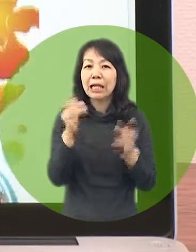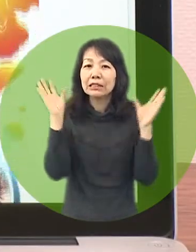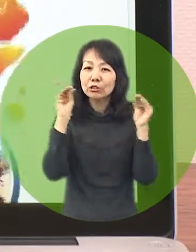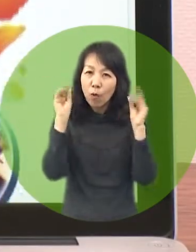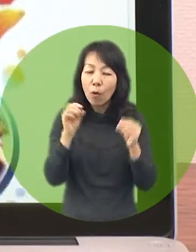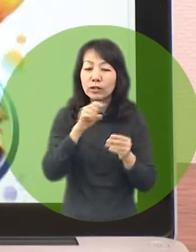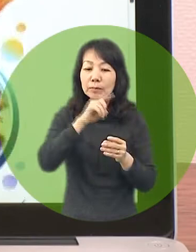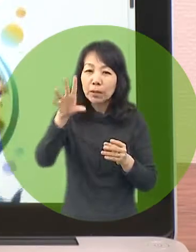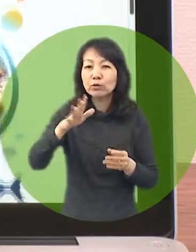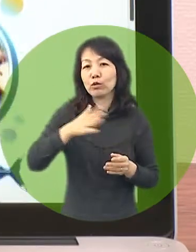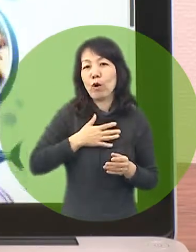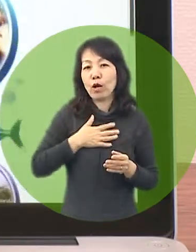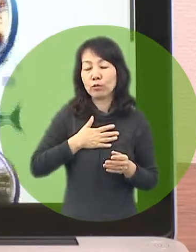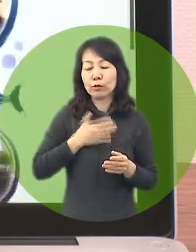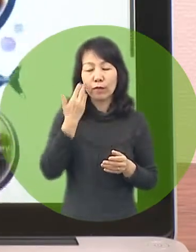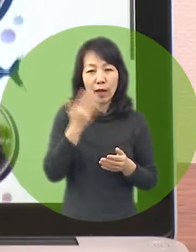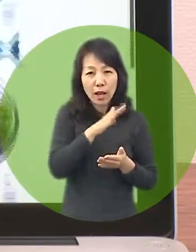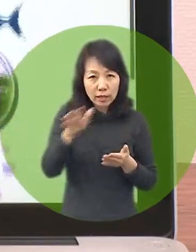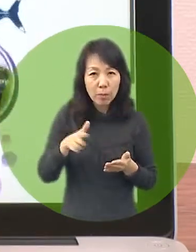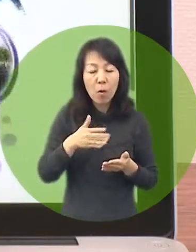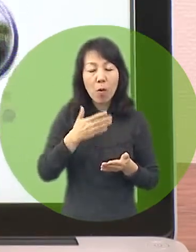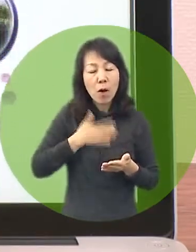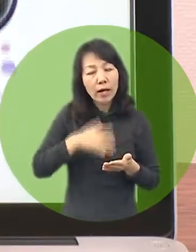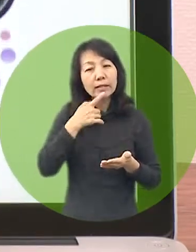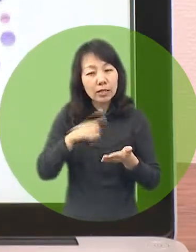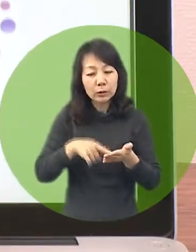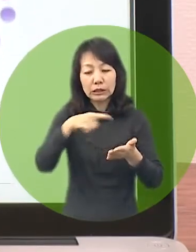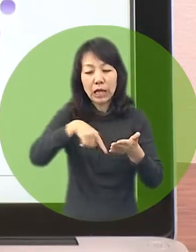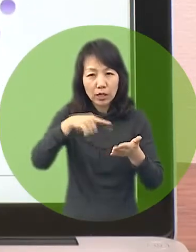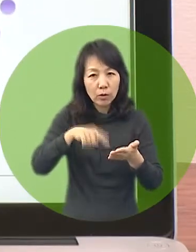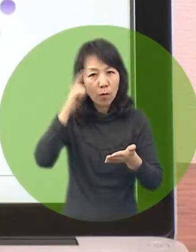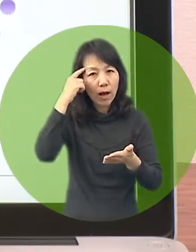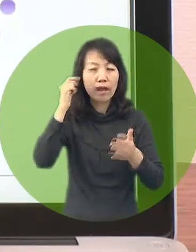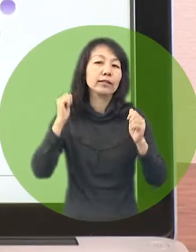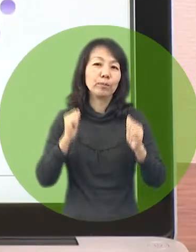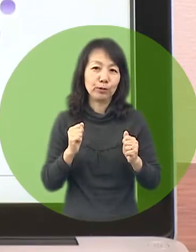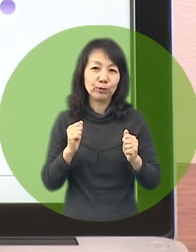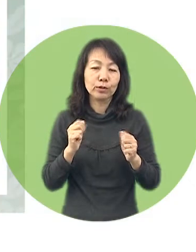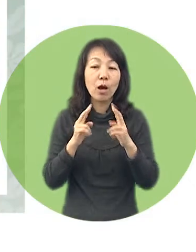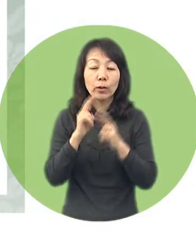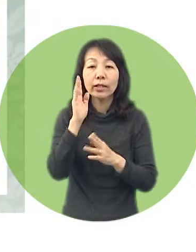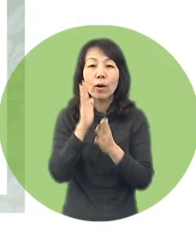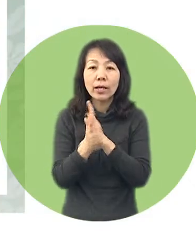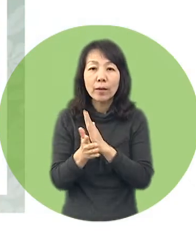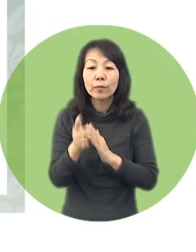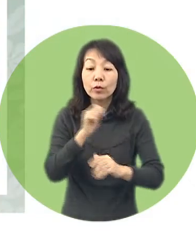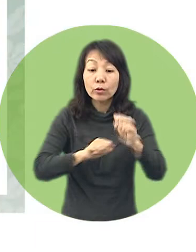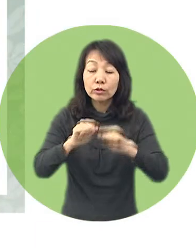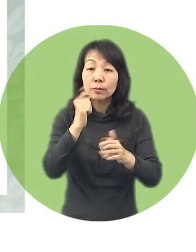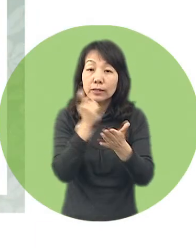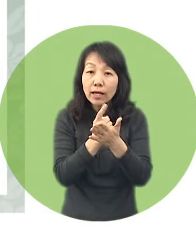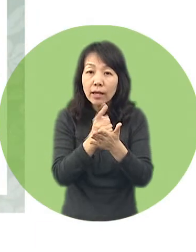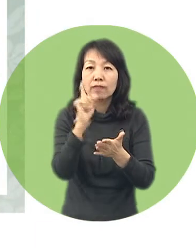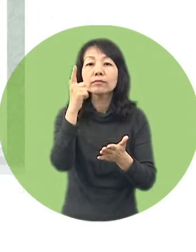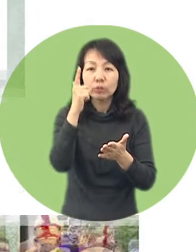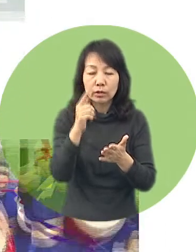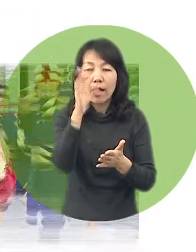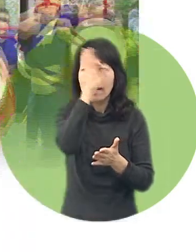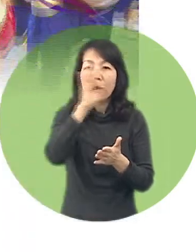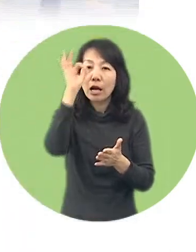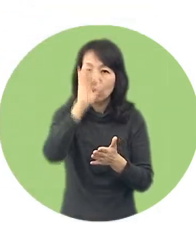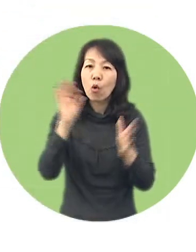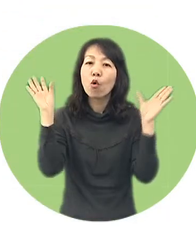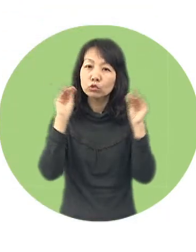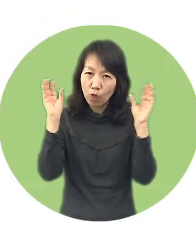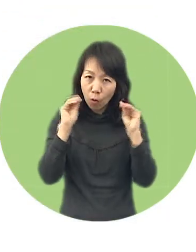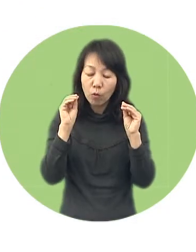にでも優しい内容を心がけています。また県の取り組みだけではなく、観光情報や歴史など沖縄に関